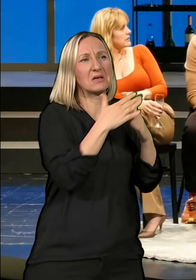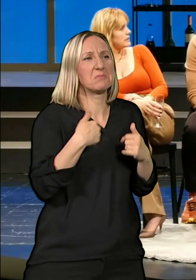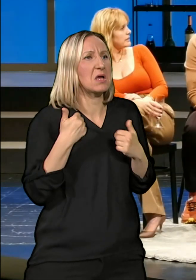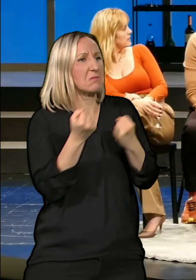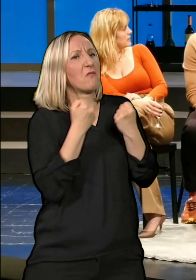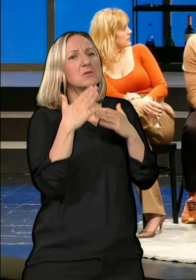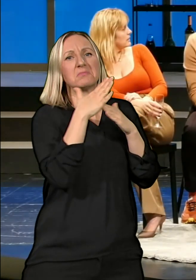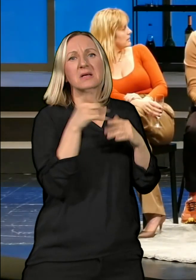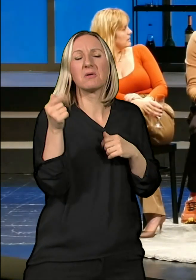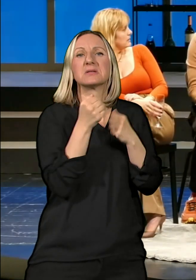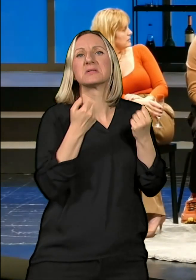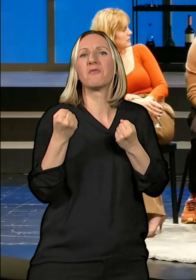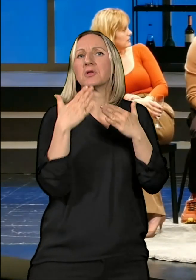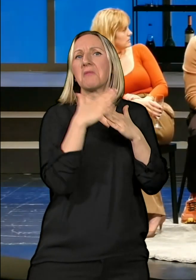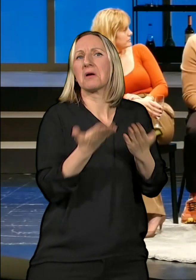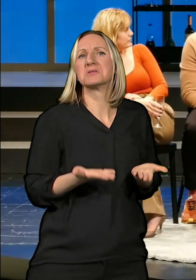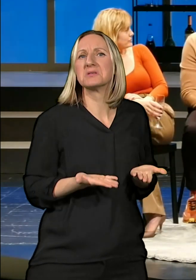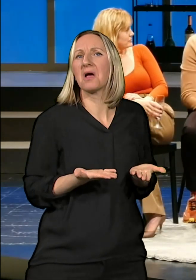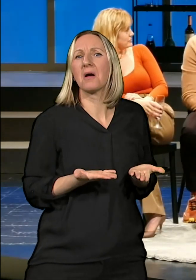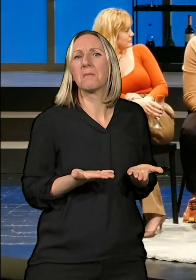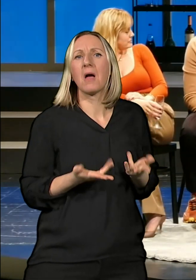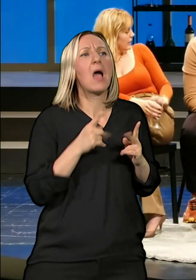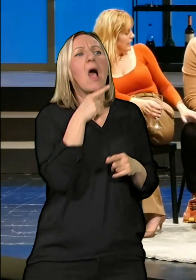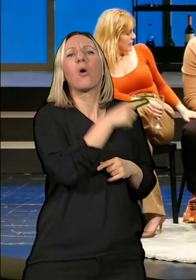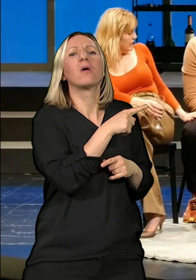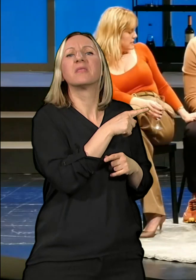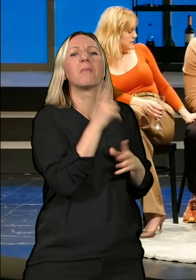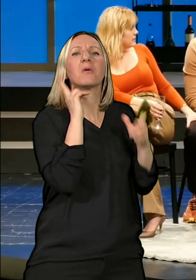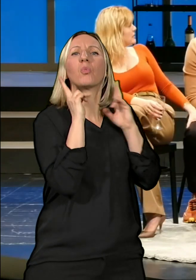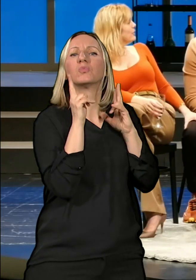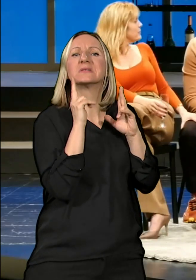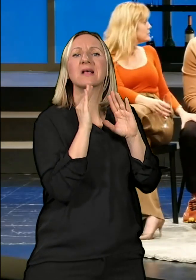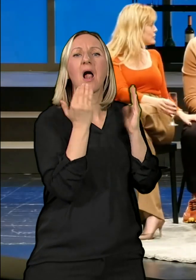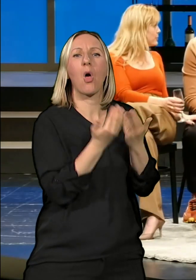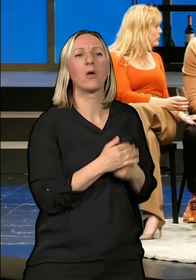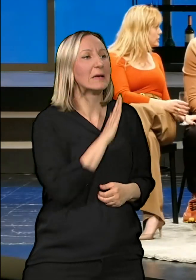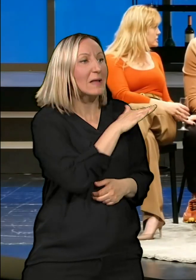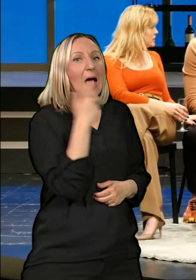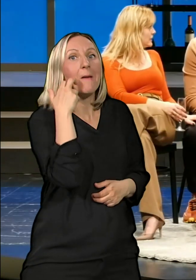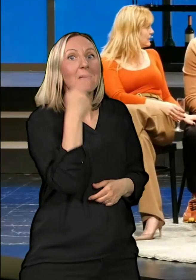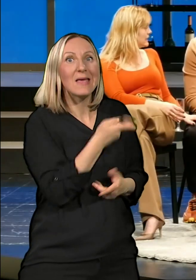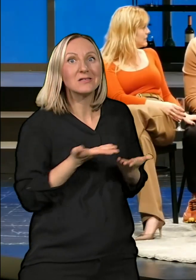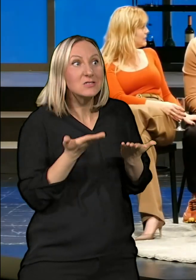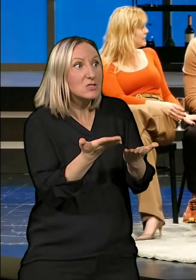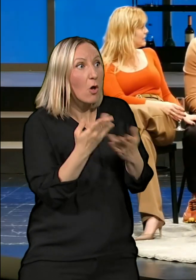taksijem, ona se vozi taksijem, ništa posebno. Kako je kod tebe u salonu? Zar nije trebalo meso da proveriš?